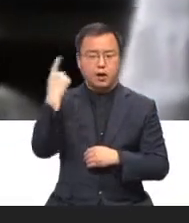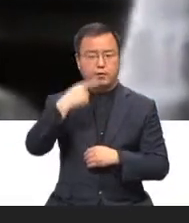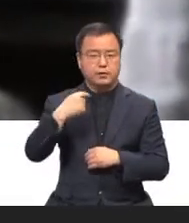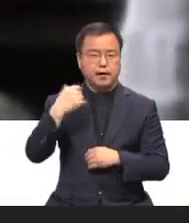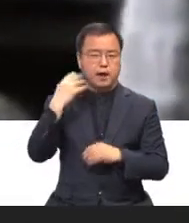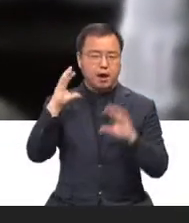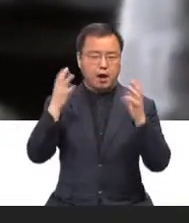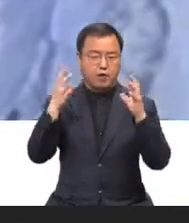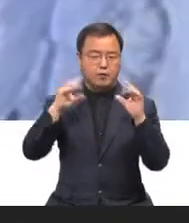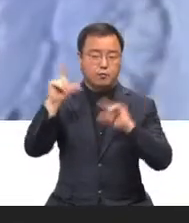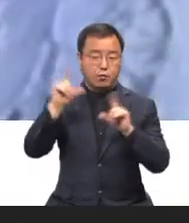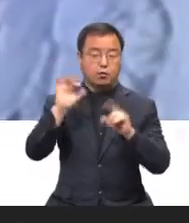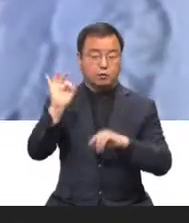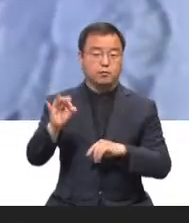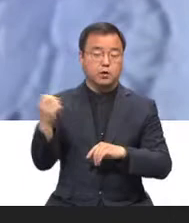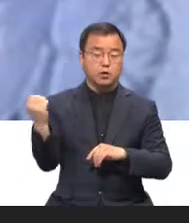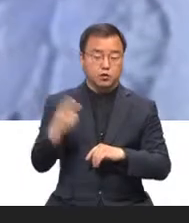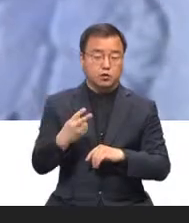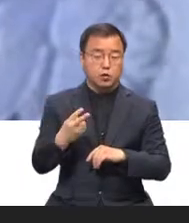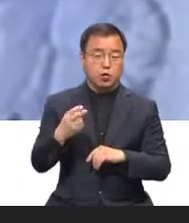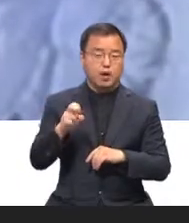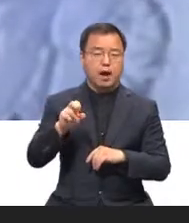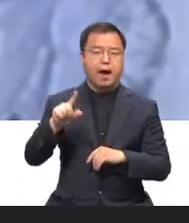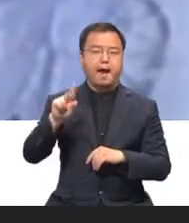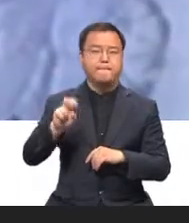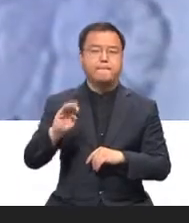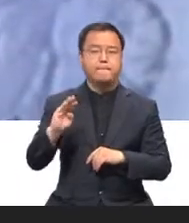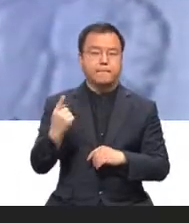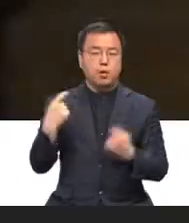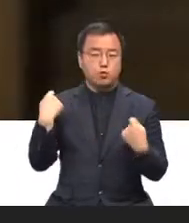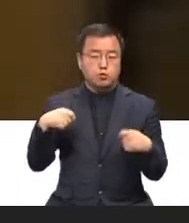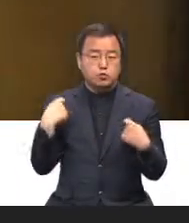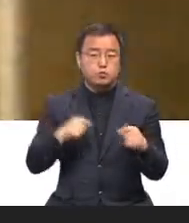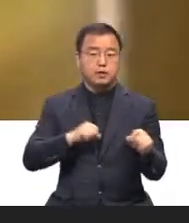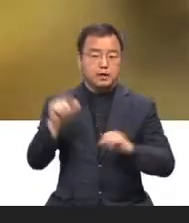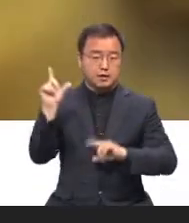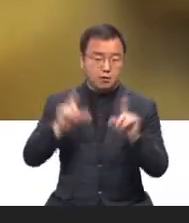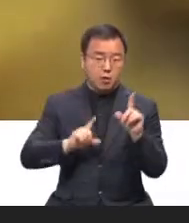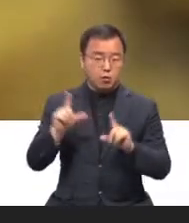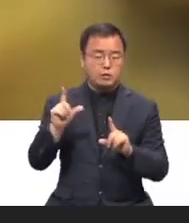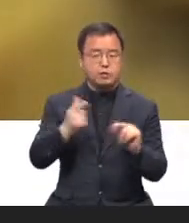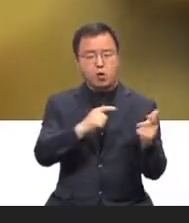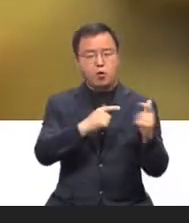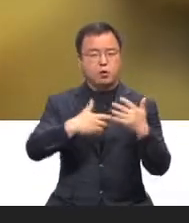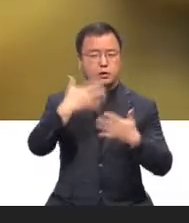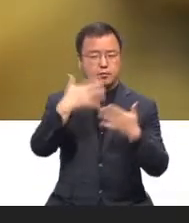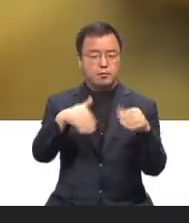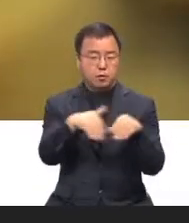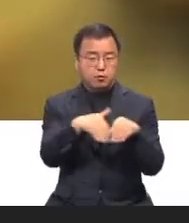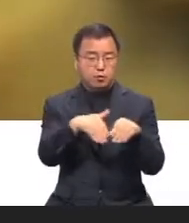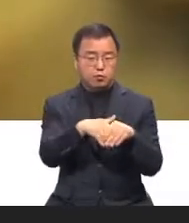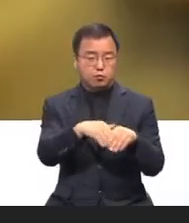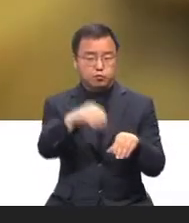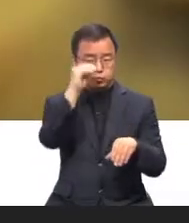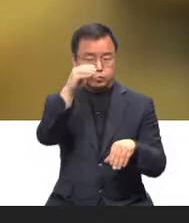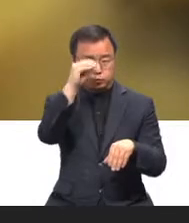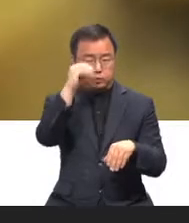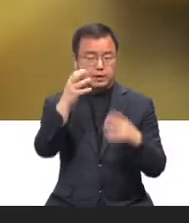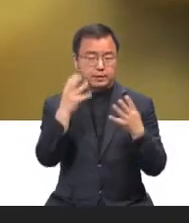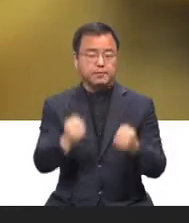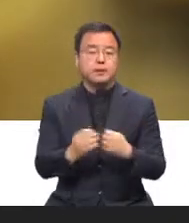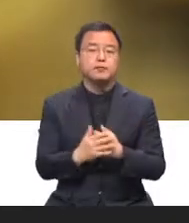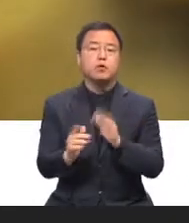람으로 춤추던 맘보 춤을 추던 그 장면은 정말 많은 문화 콘텐츠에서 패러디 되기도 했습니다 아무래도 많이 너 이래